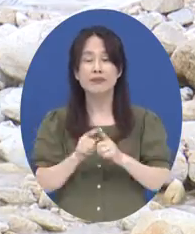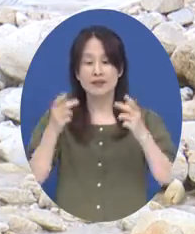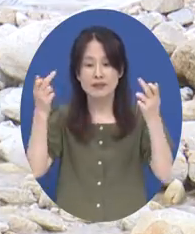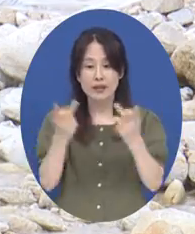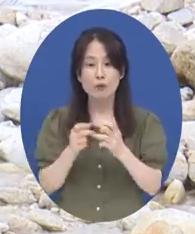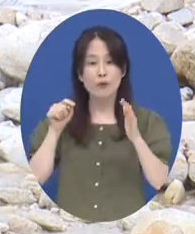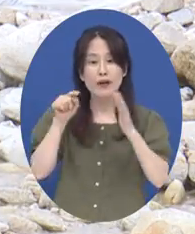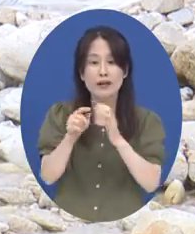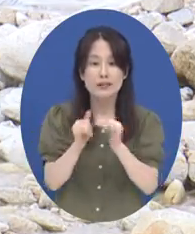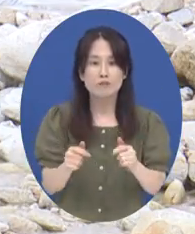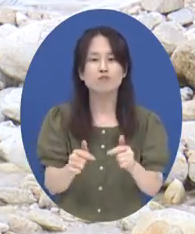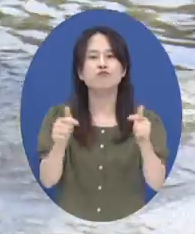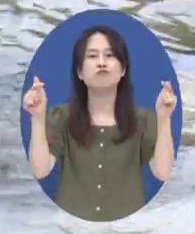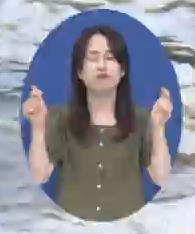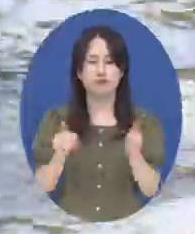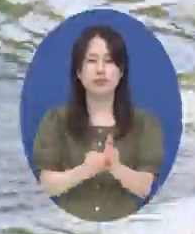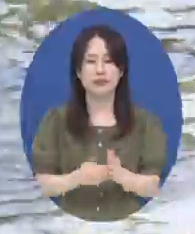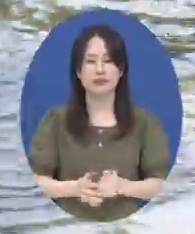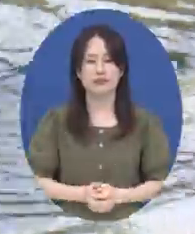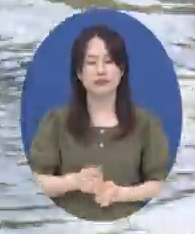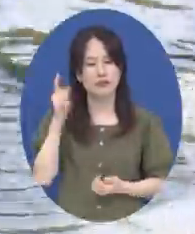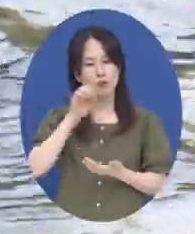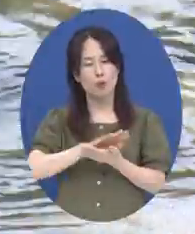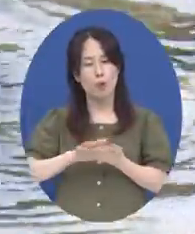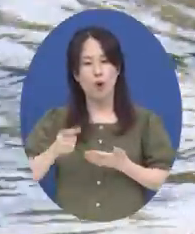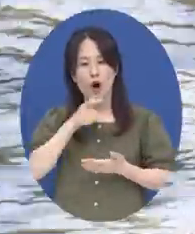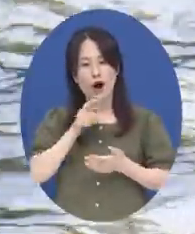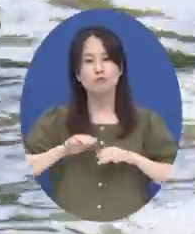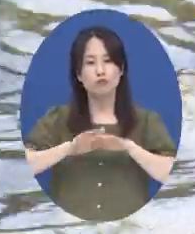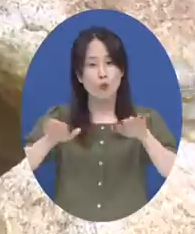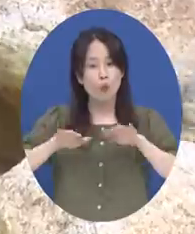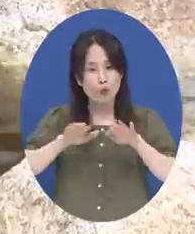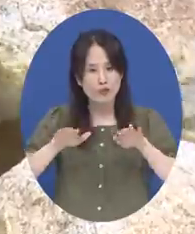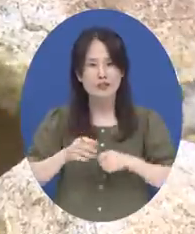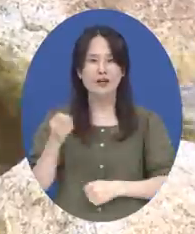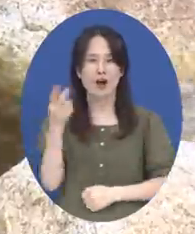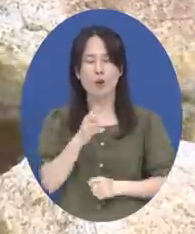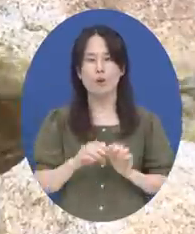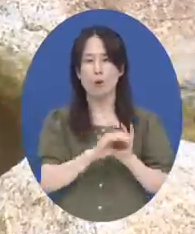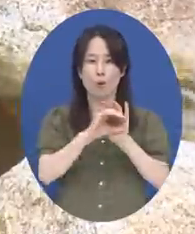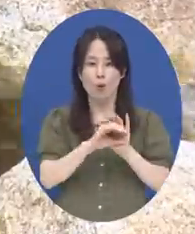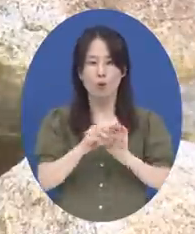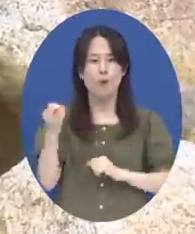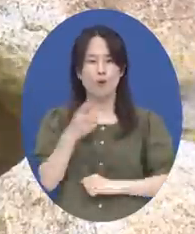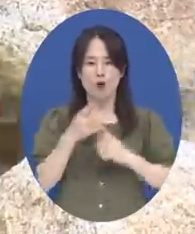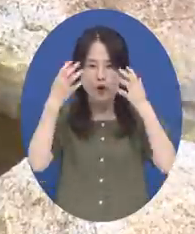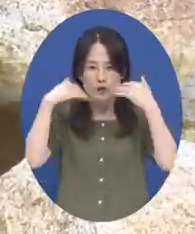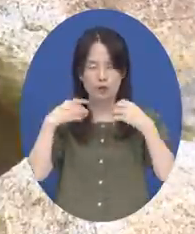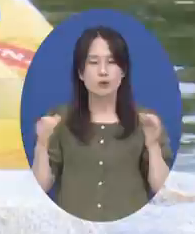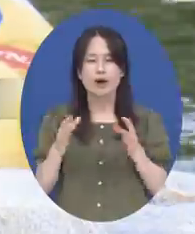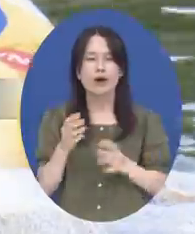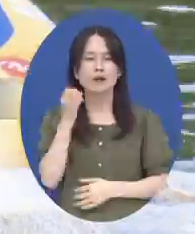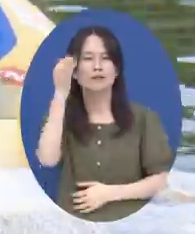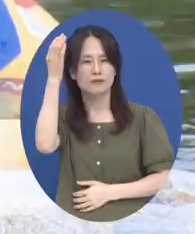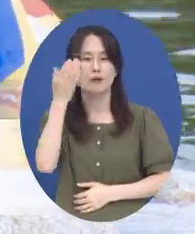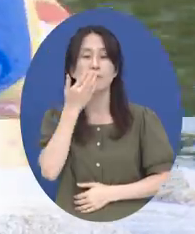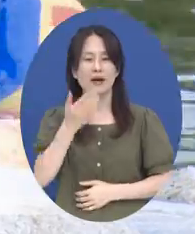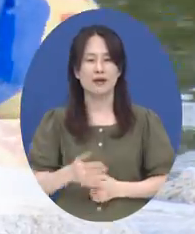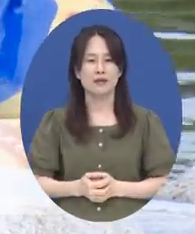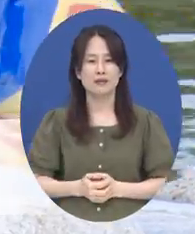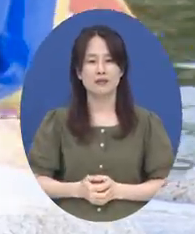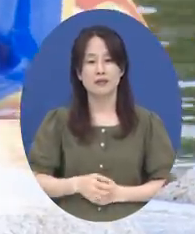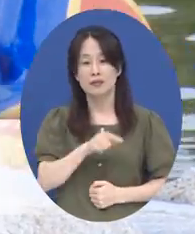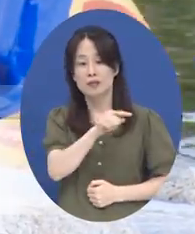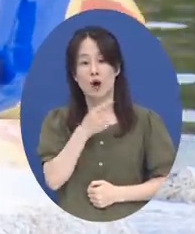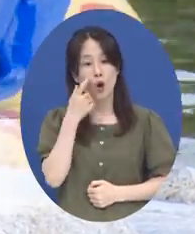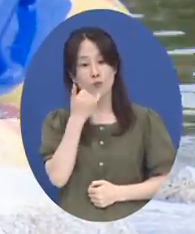찾는 이들이 늘었습니다. 시원한 물놀이를 하며 코로나도 더위도 잠깐 잊을 수 있습니다.